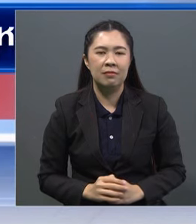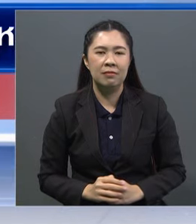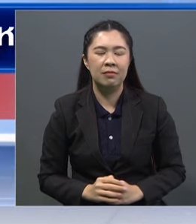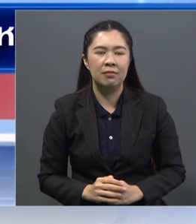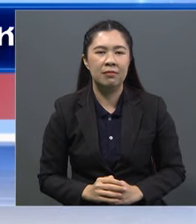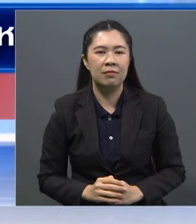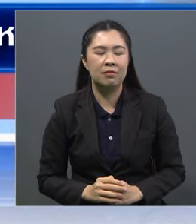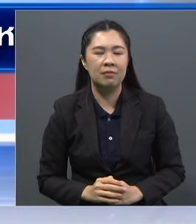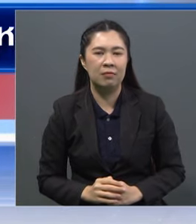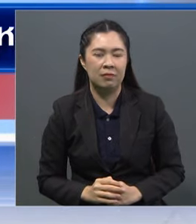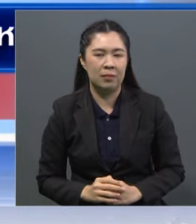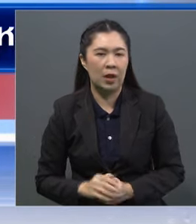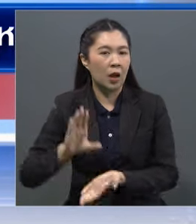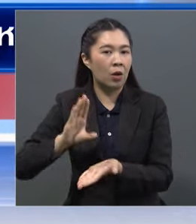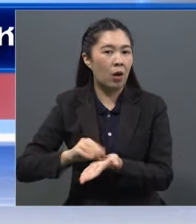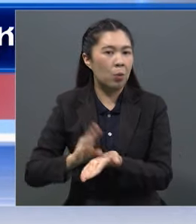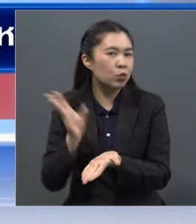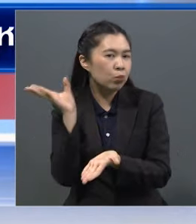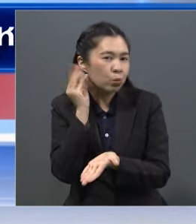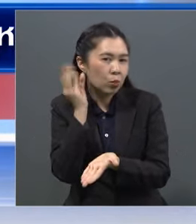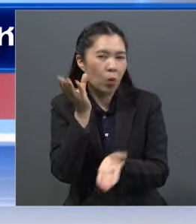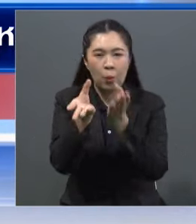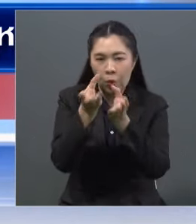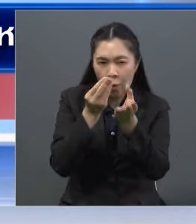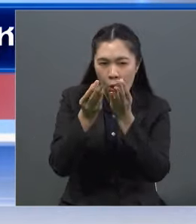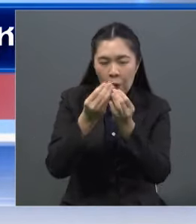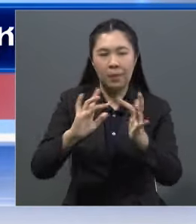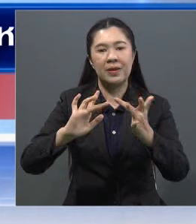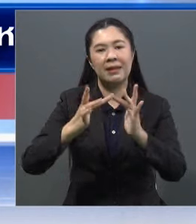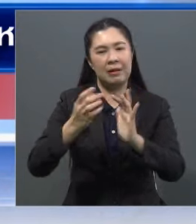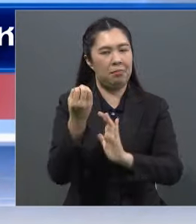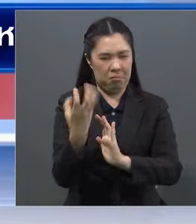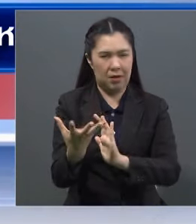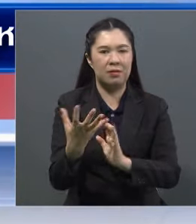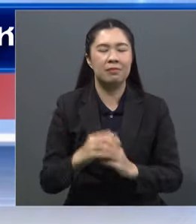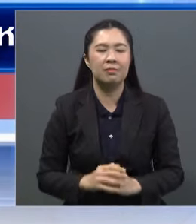ค่ะข้อมูลที่เขาได้ถึงก็คือข้อมูลในโลกอินเทอร์เน็ตเนี่ยจะเยอะมาก